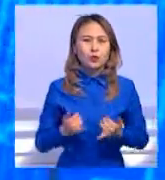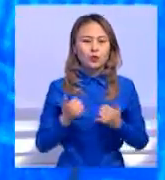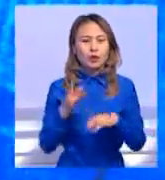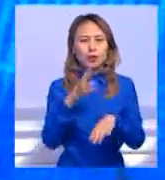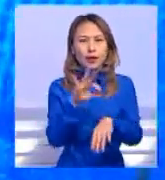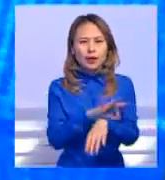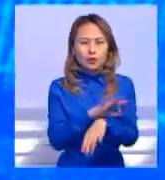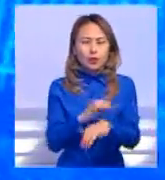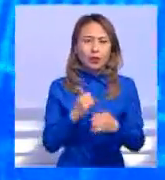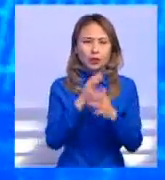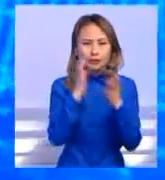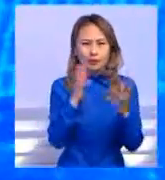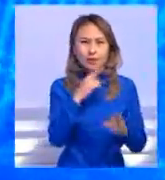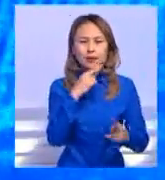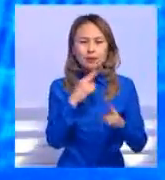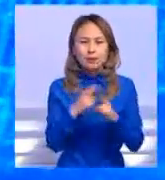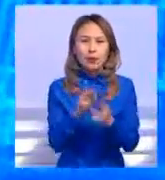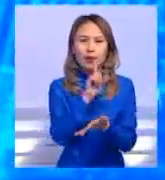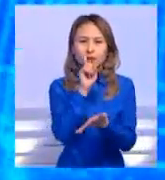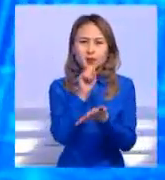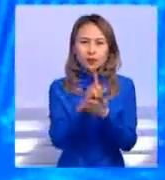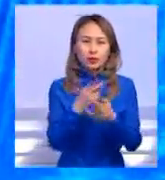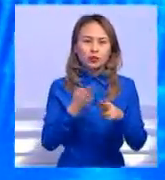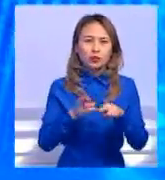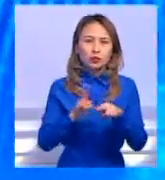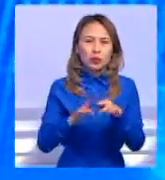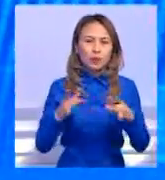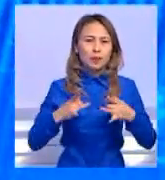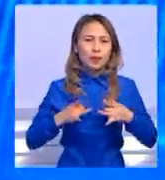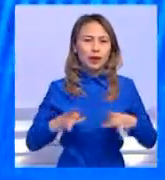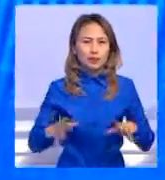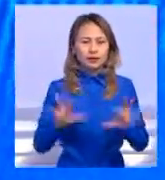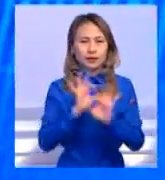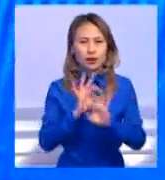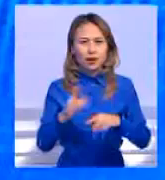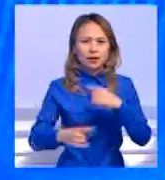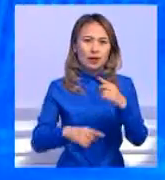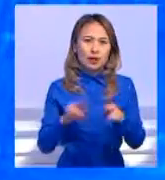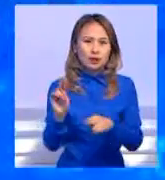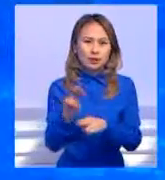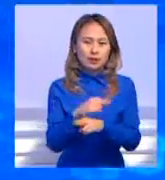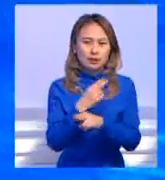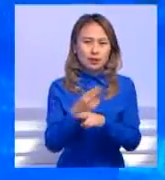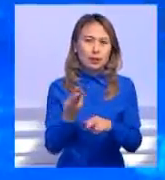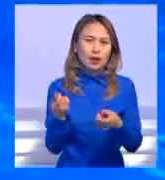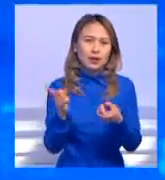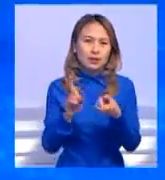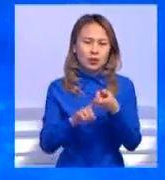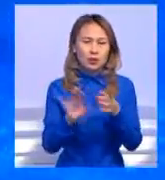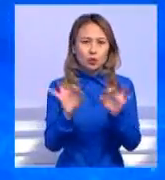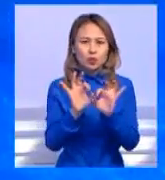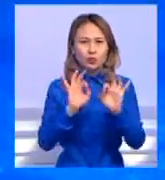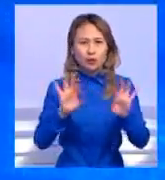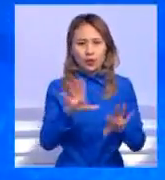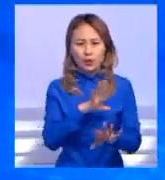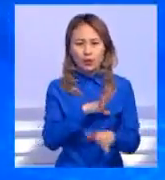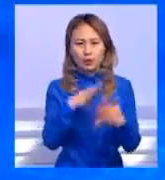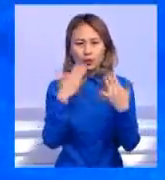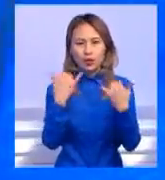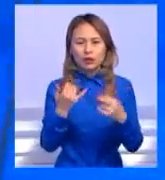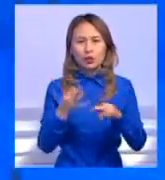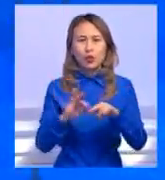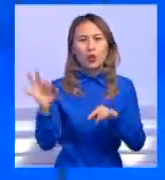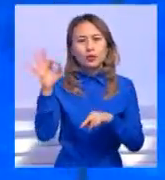жарды, қадірлі қарындасты мейірімге бөлейтін ерекше мереке екенін айтып, ұрпақ тәрбиесі аруларға тікелей байланысты екенін сөз етті.